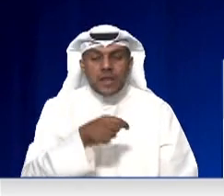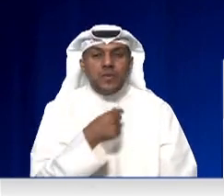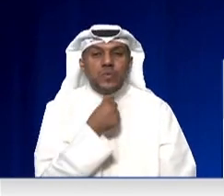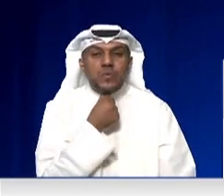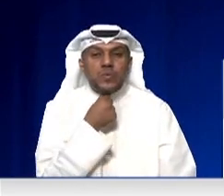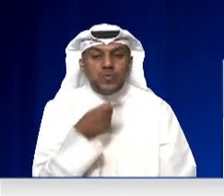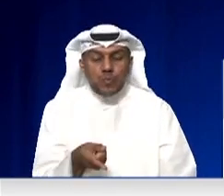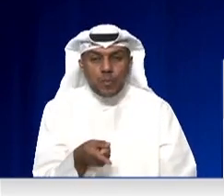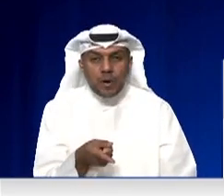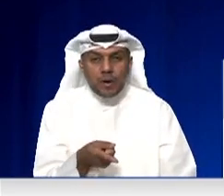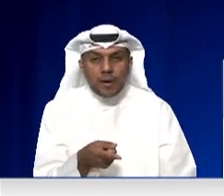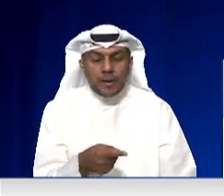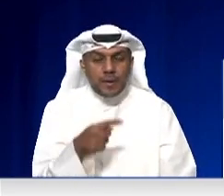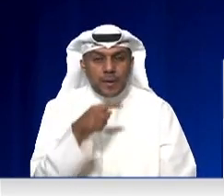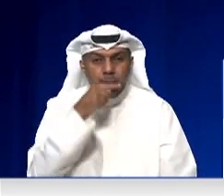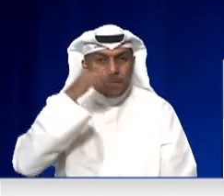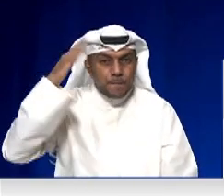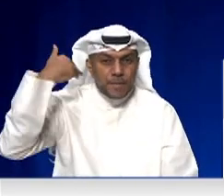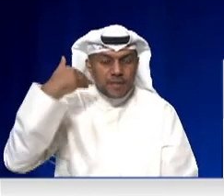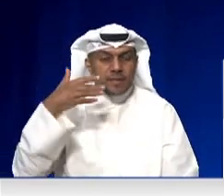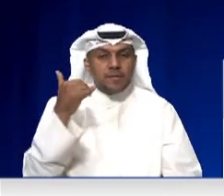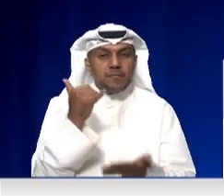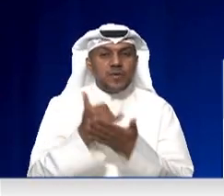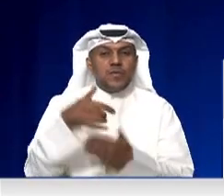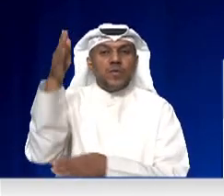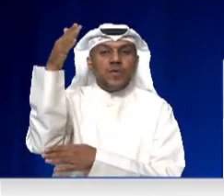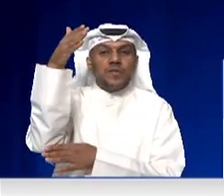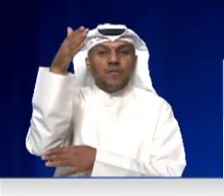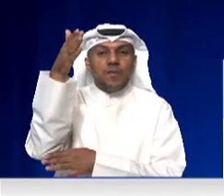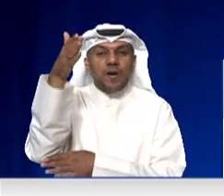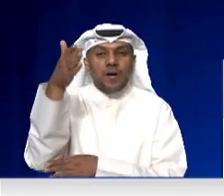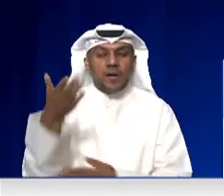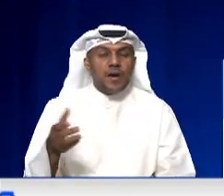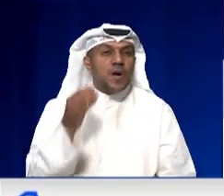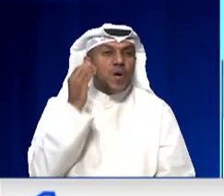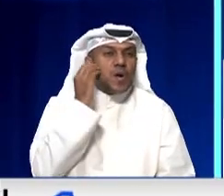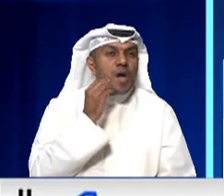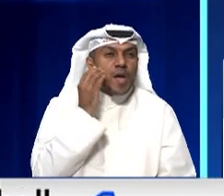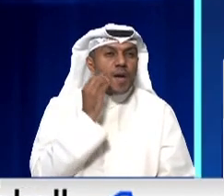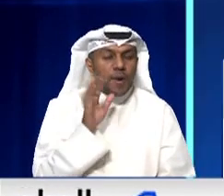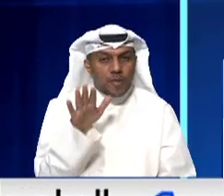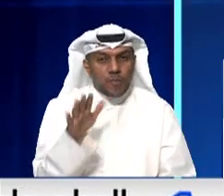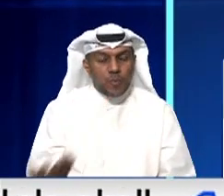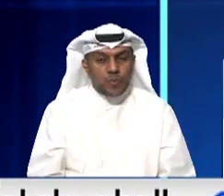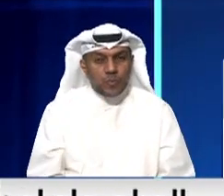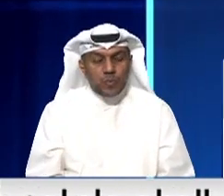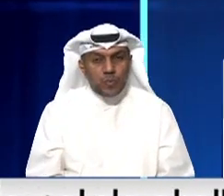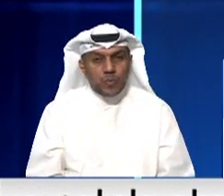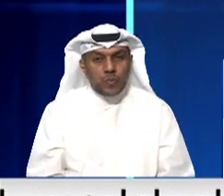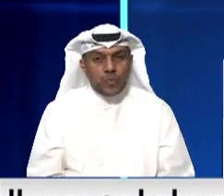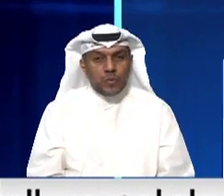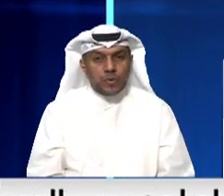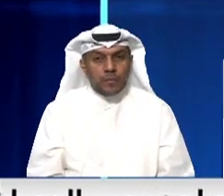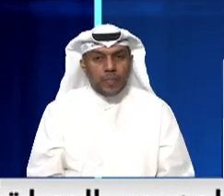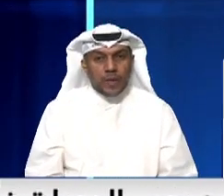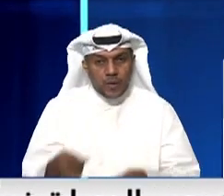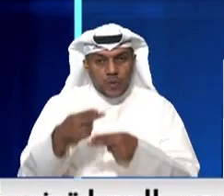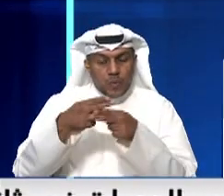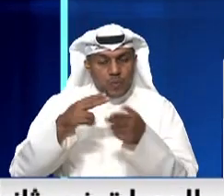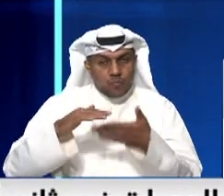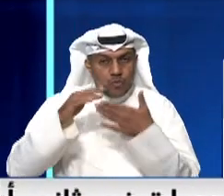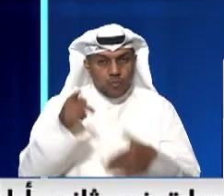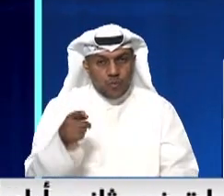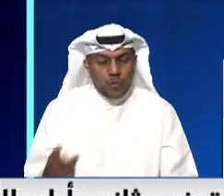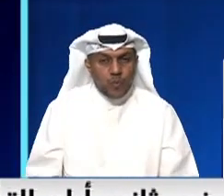سفيره مملكه السويد المقيمه لدى دوله الامارات العربيه المتحده والمحاله الى دوله الكويت